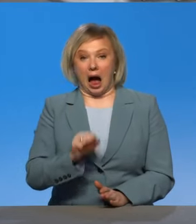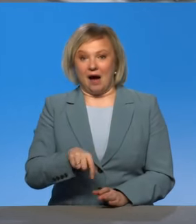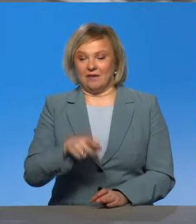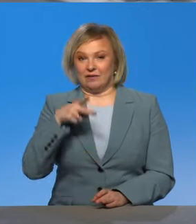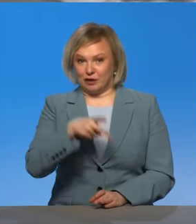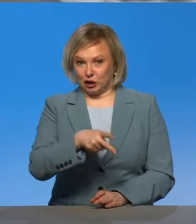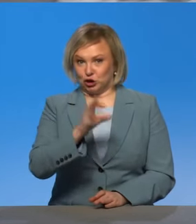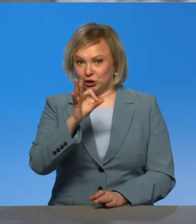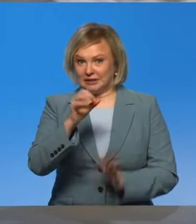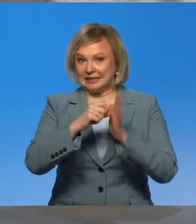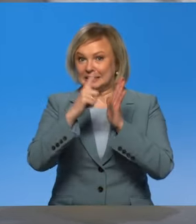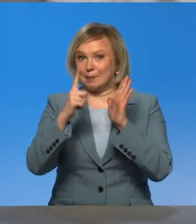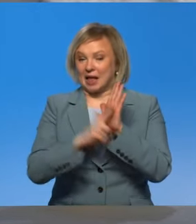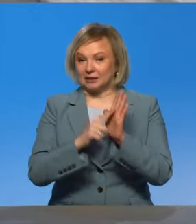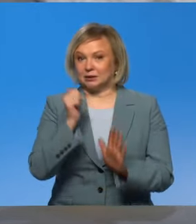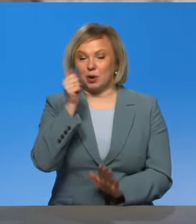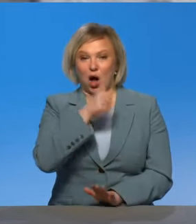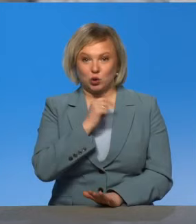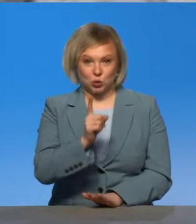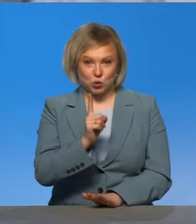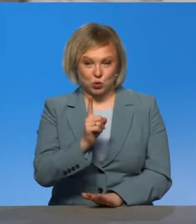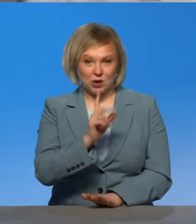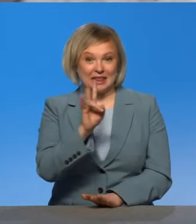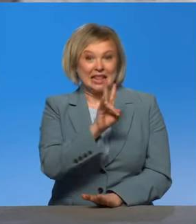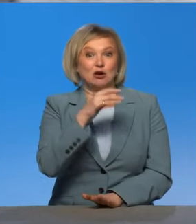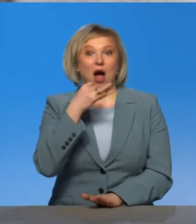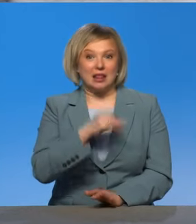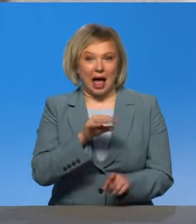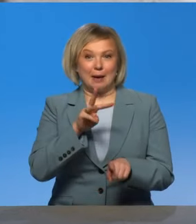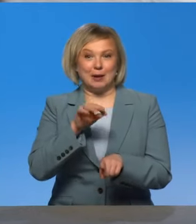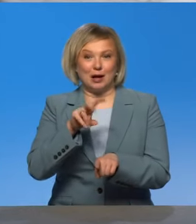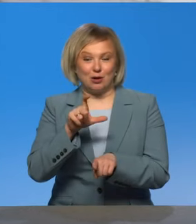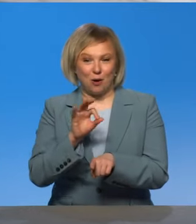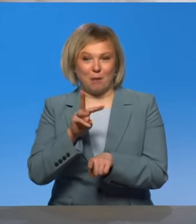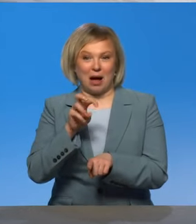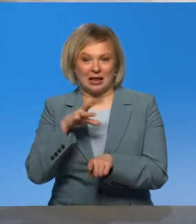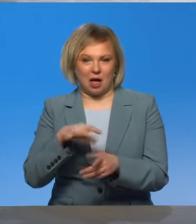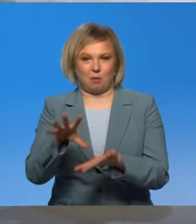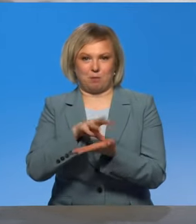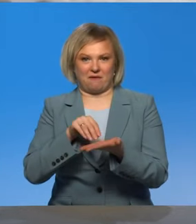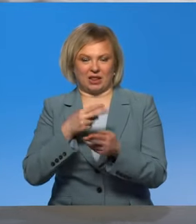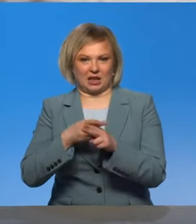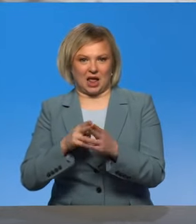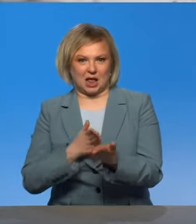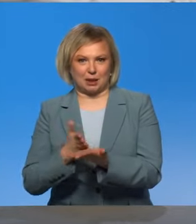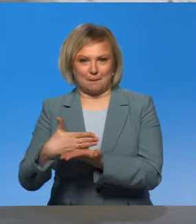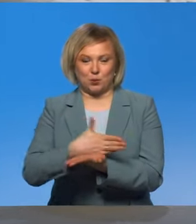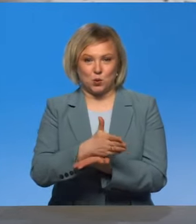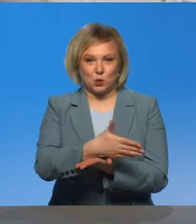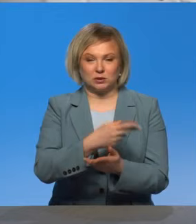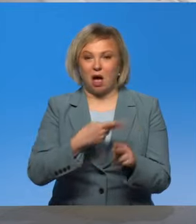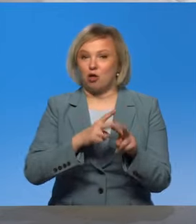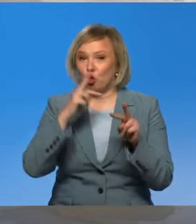подчеркиваю, в 2017-м Николай Миклухо-Маклай повторит этот путь. И это никакая не